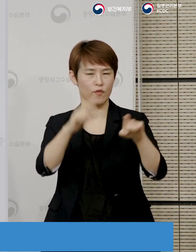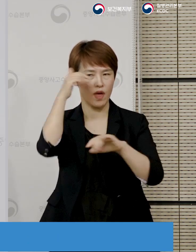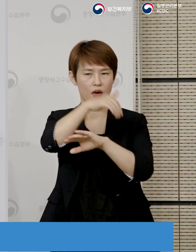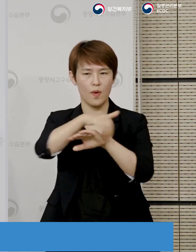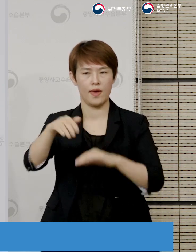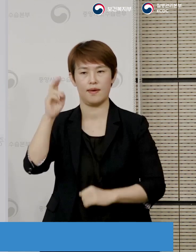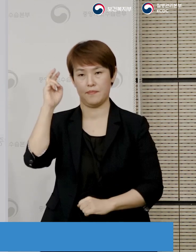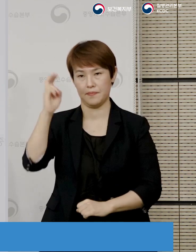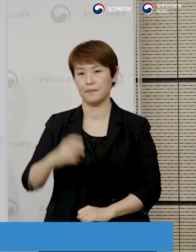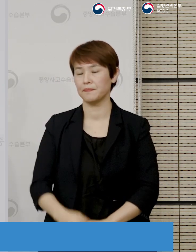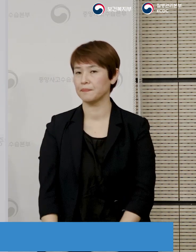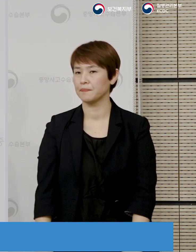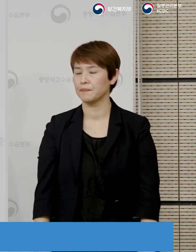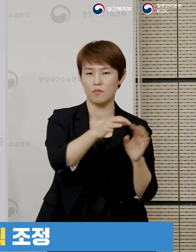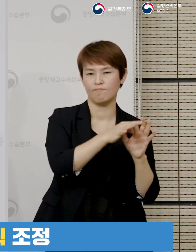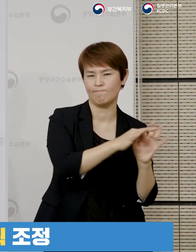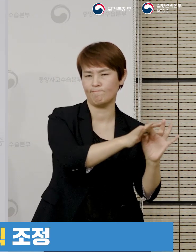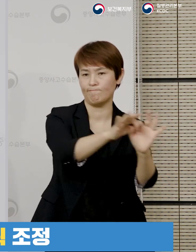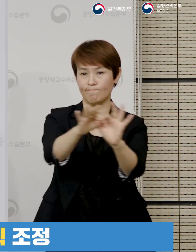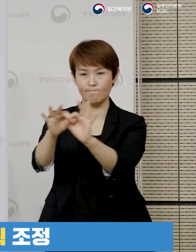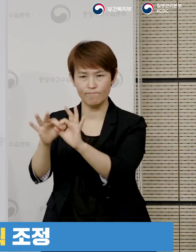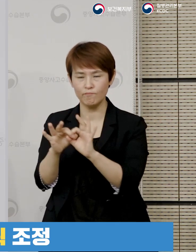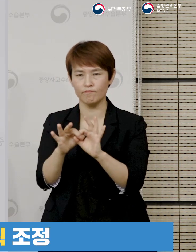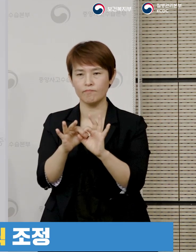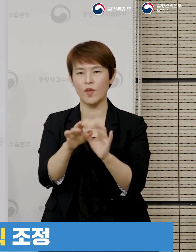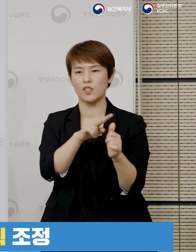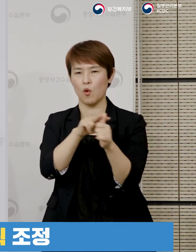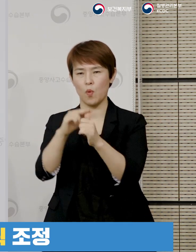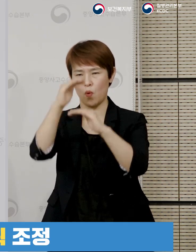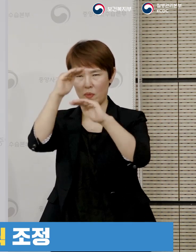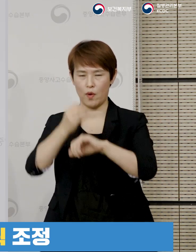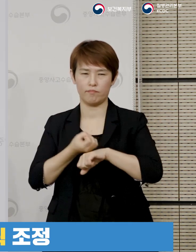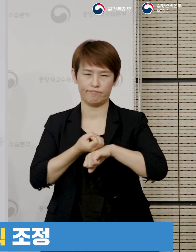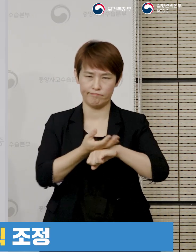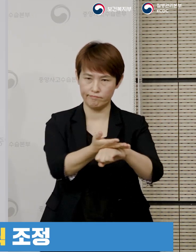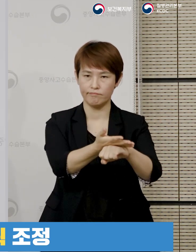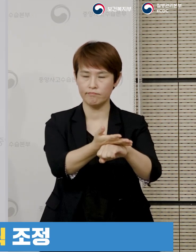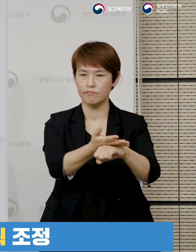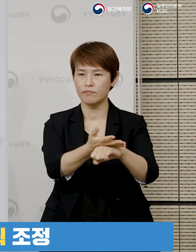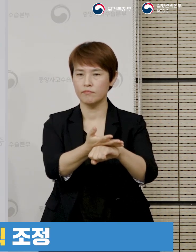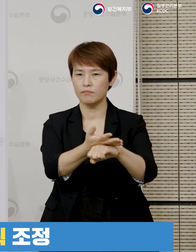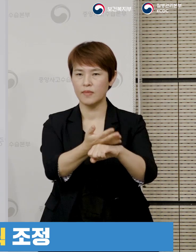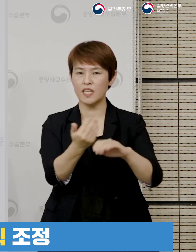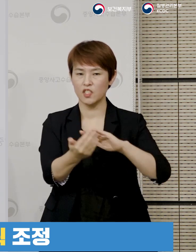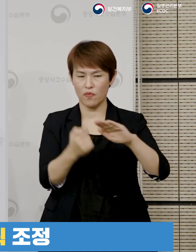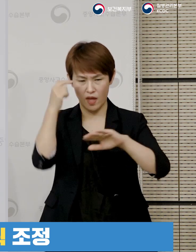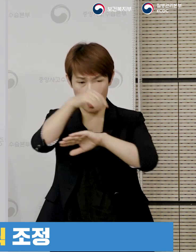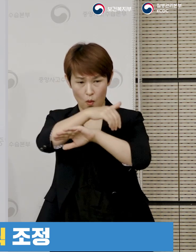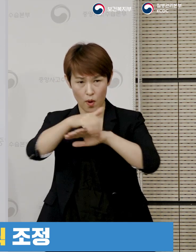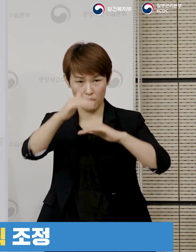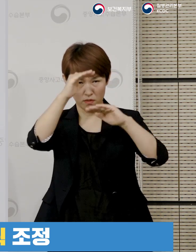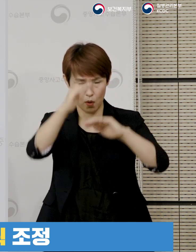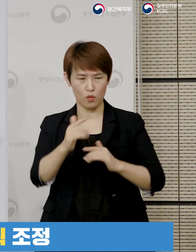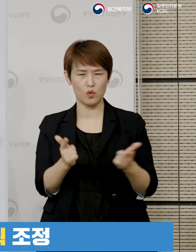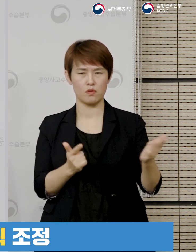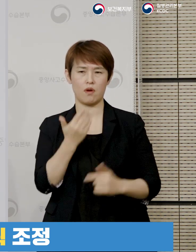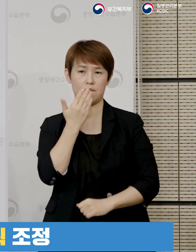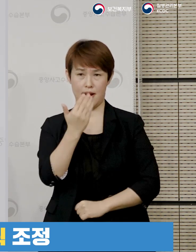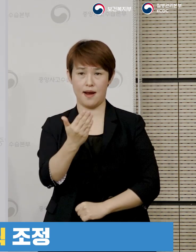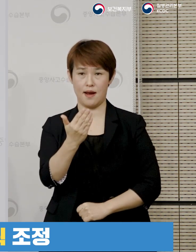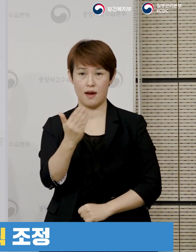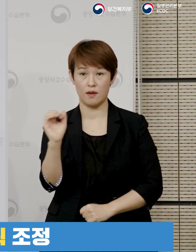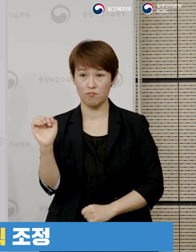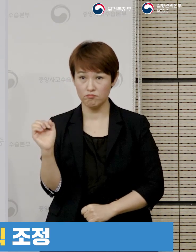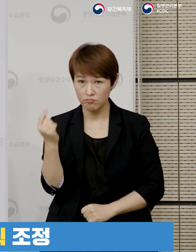것으로 저희가 파악하고 있습니다. 저희들이 정부 방침을 조속히 전파해서 사전에 계획된 부분들이 조정될 수